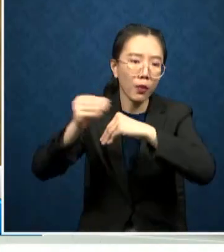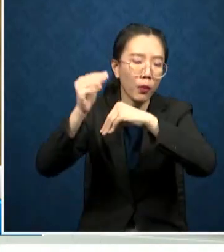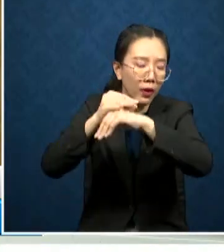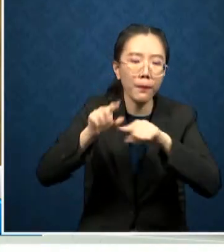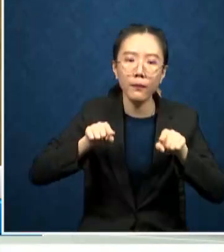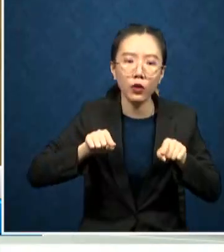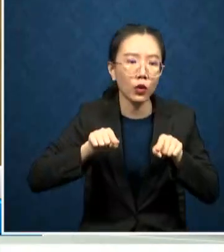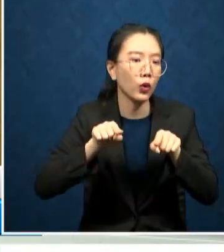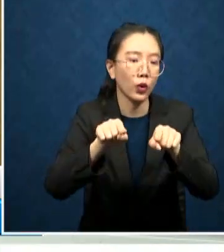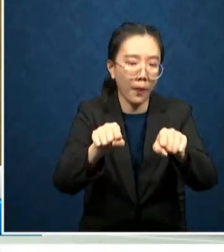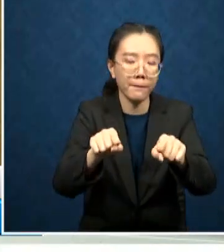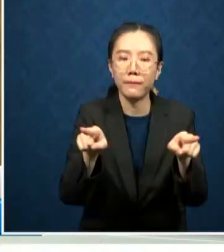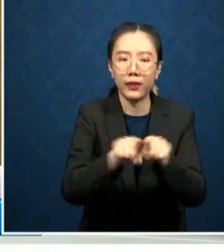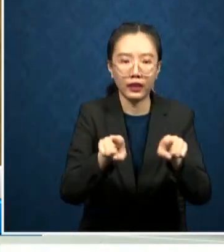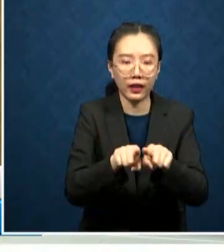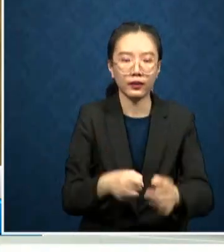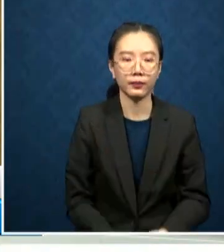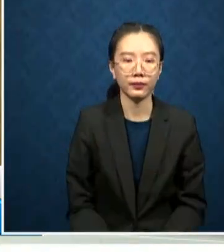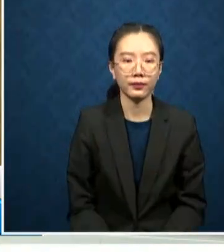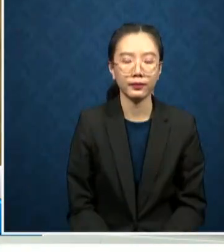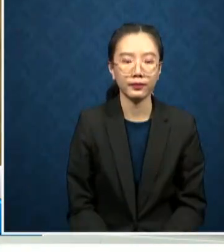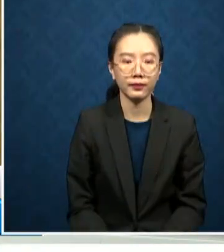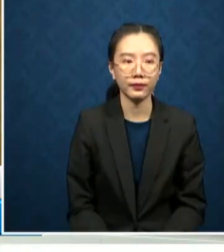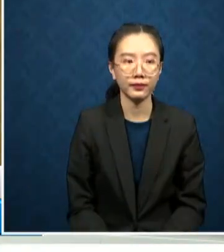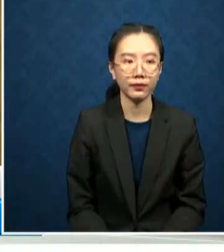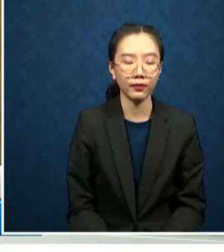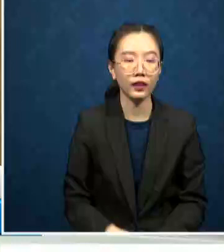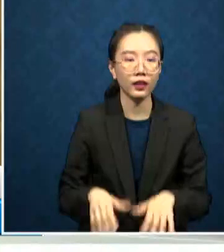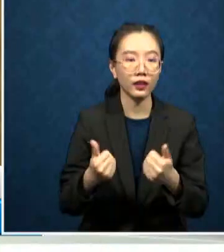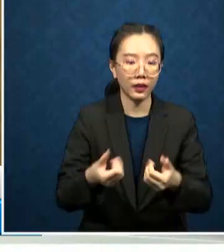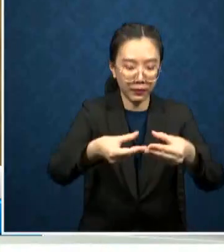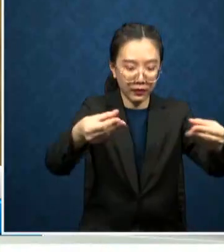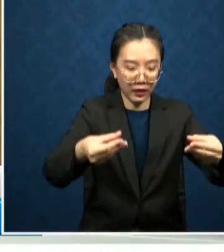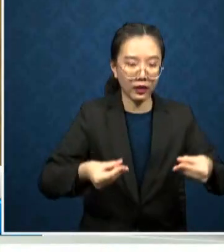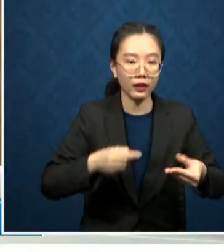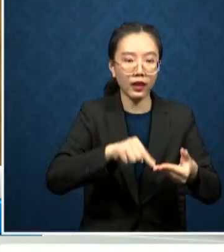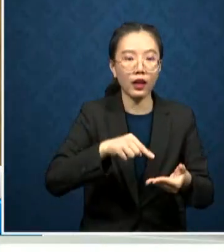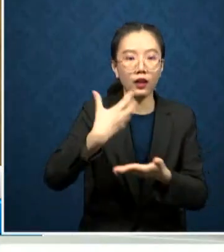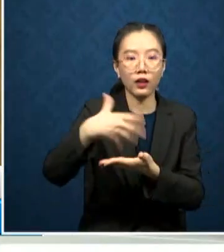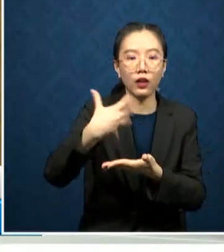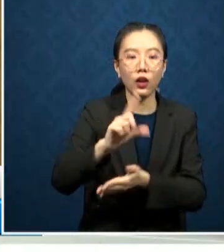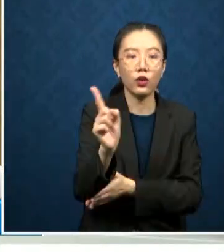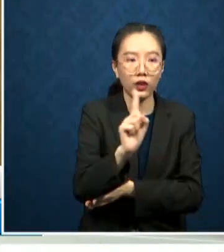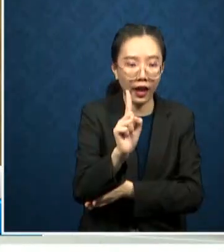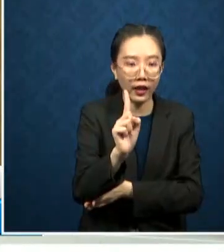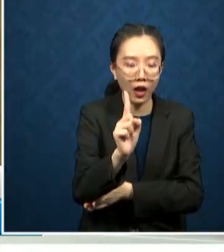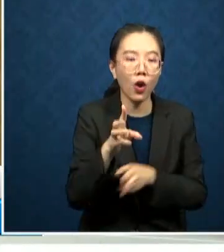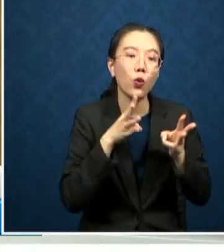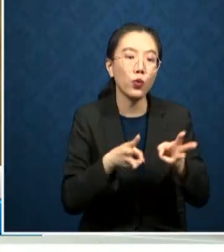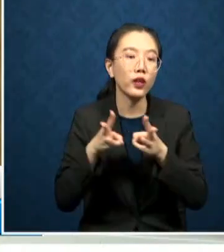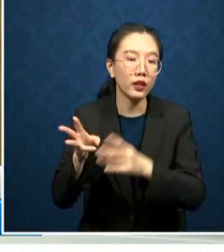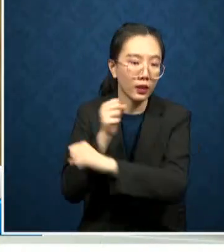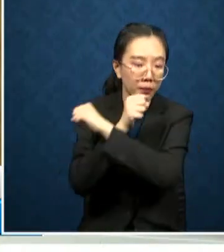ทวีคูณตามไปด้วยงั้นในรางงานวันนี้จึงได้เสนอให้มีการยกระดับการจัดการด้านสิ่งแวด